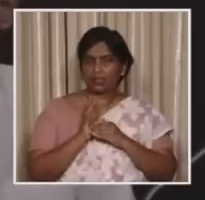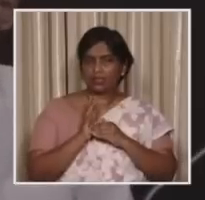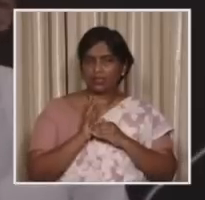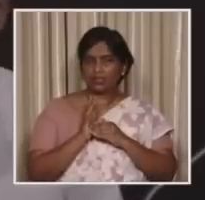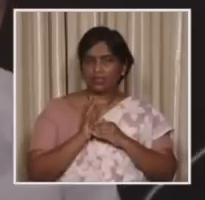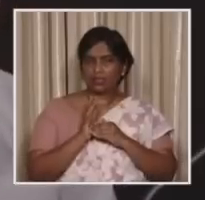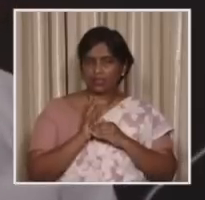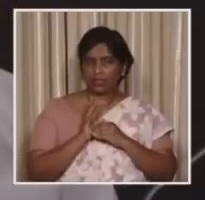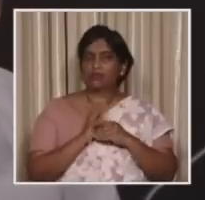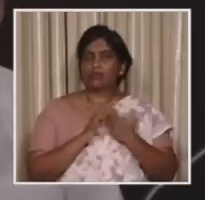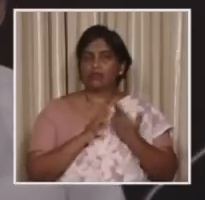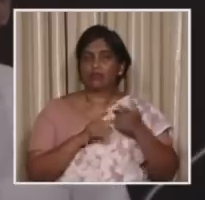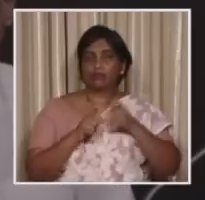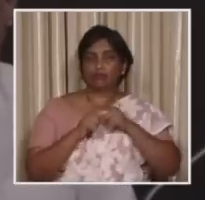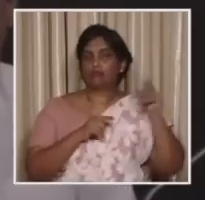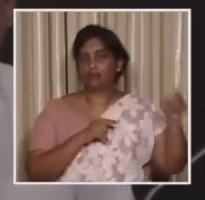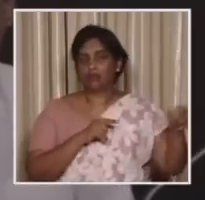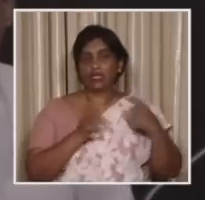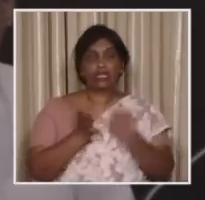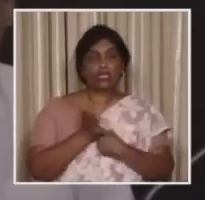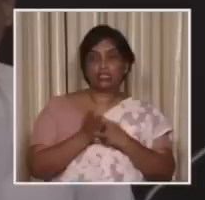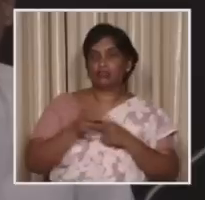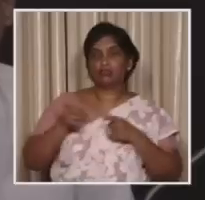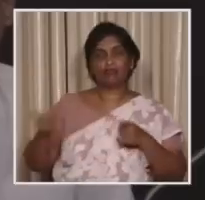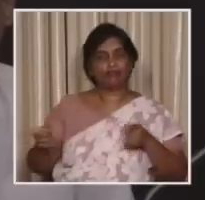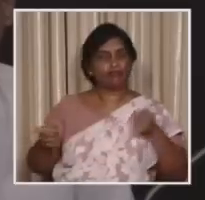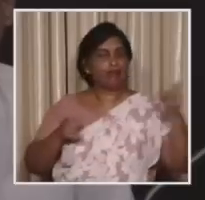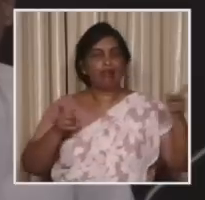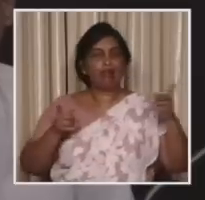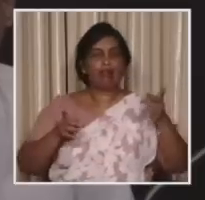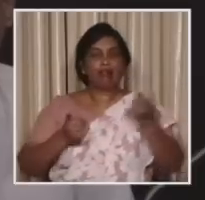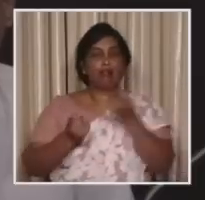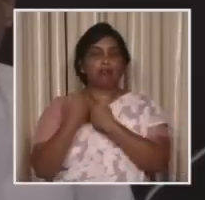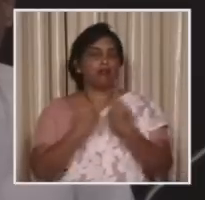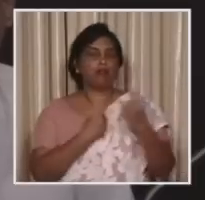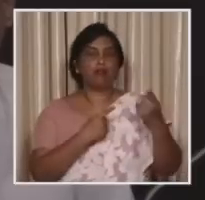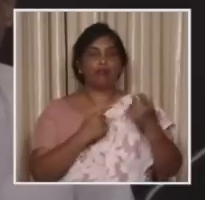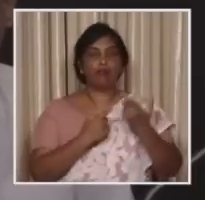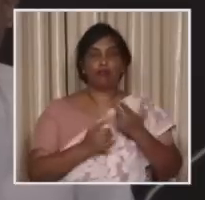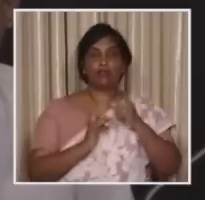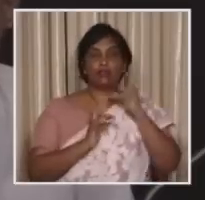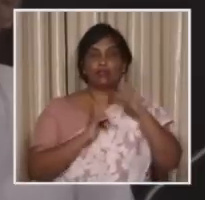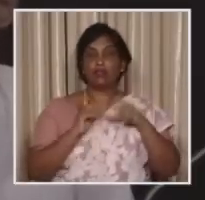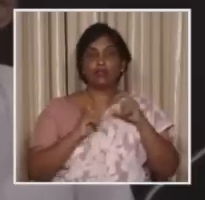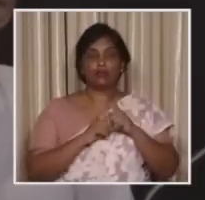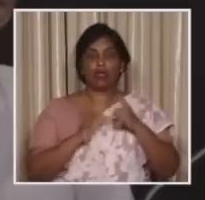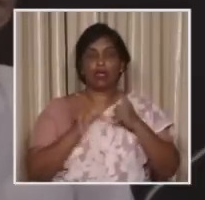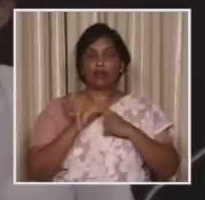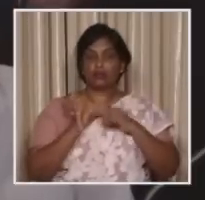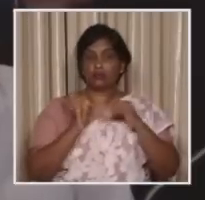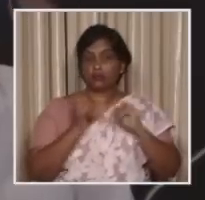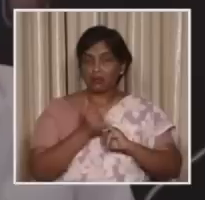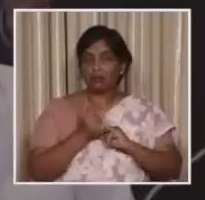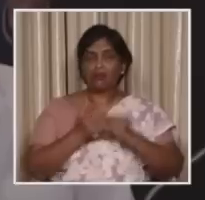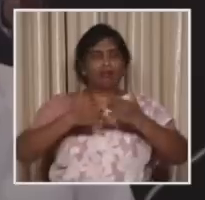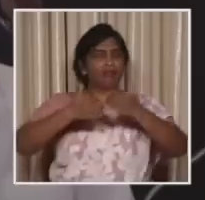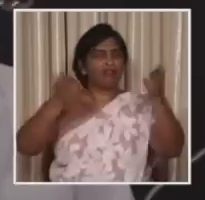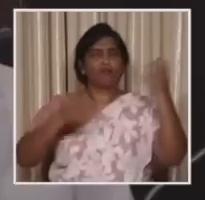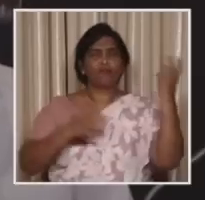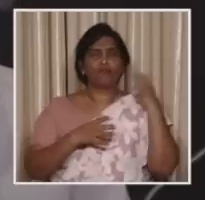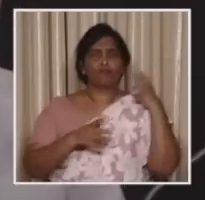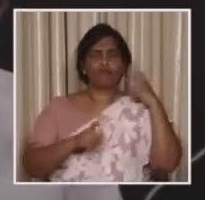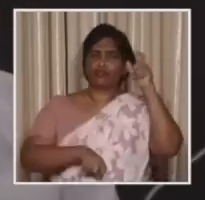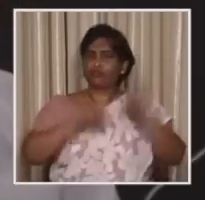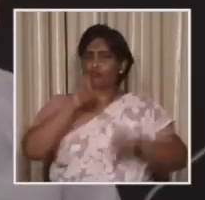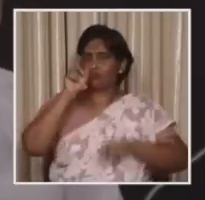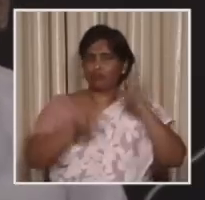ඉජාස් ඉස්මුල්ලා මහත්තයා දෙසට රිෂාඩ් බදුර්දින් මහත්තයා දෙසට තමයි පරීක්ෂණ ලැබුණේ. අසාද් සාලි මේ කොහෙවත් නැති මුස්ලිම්